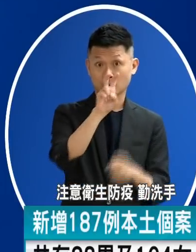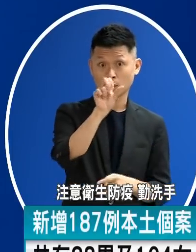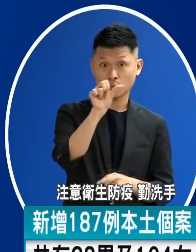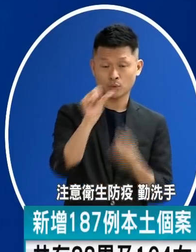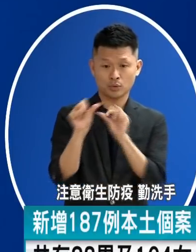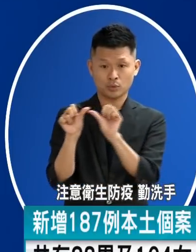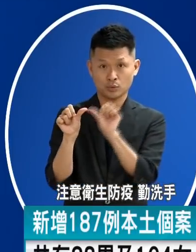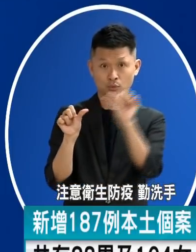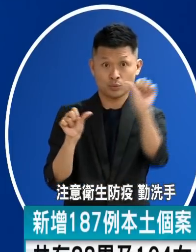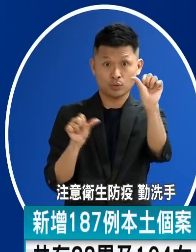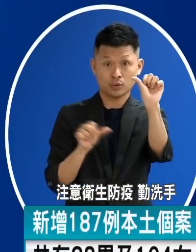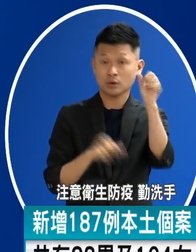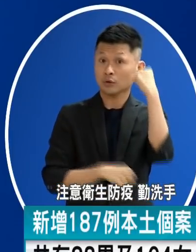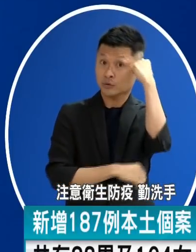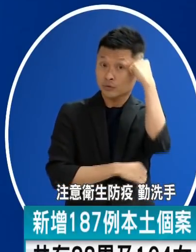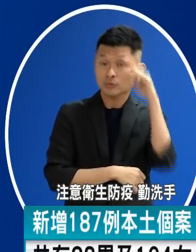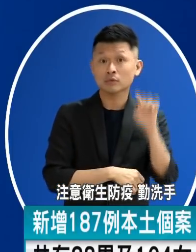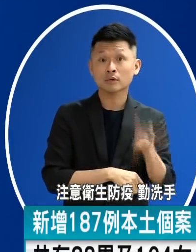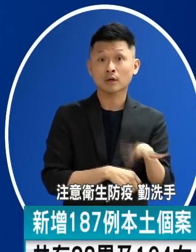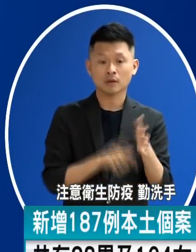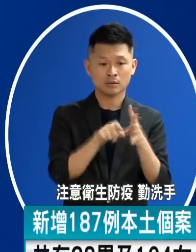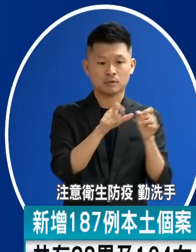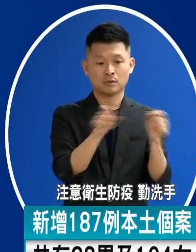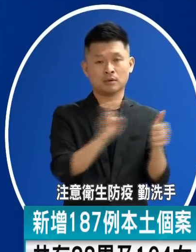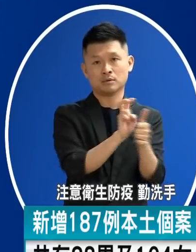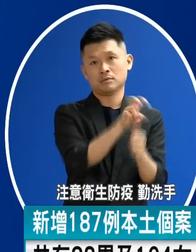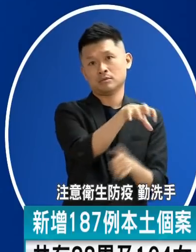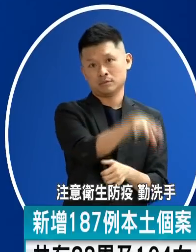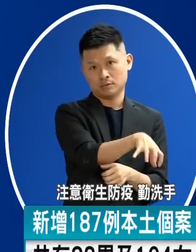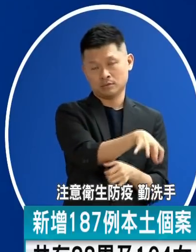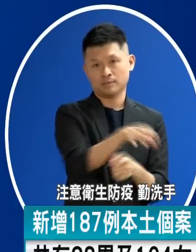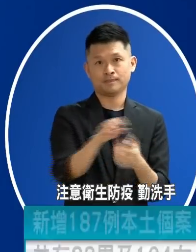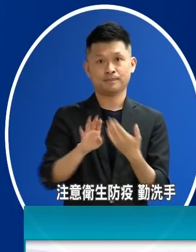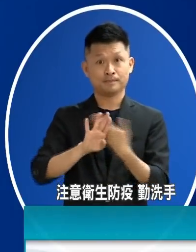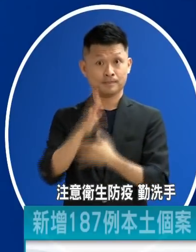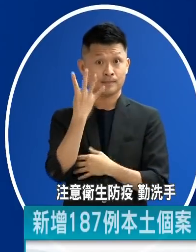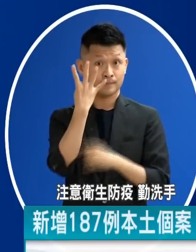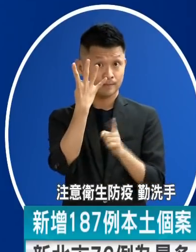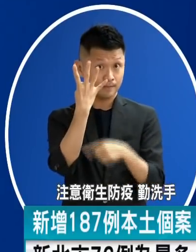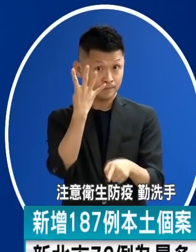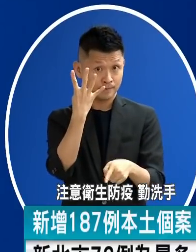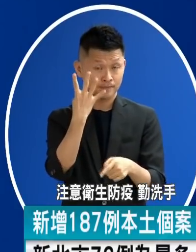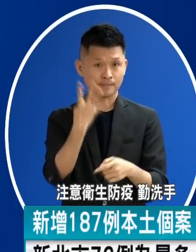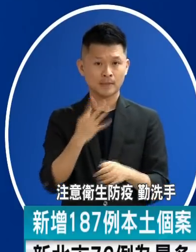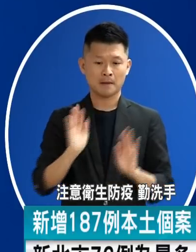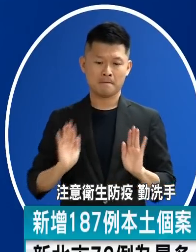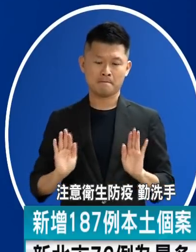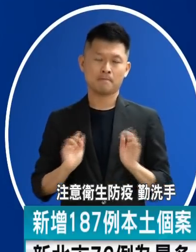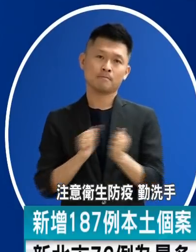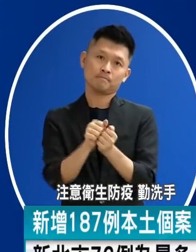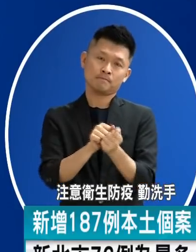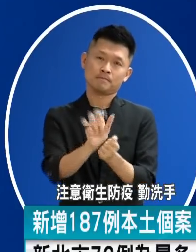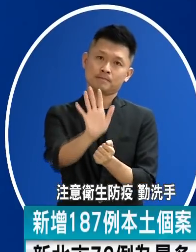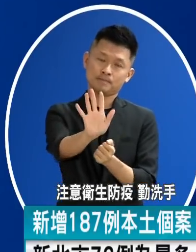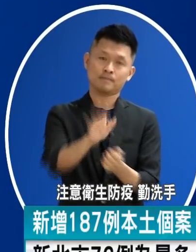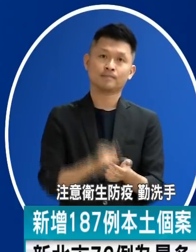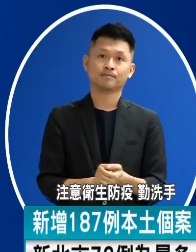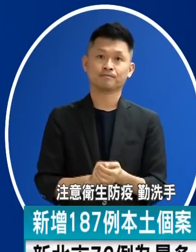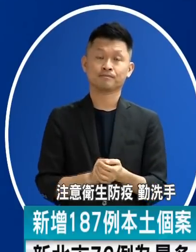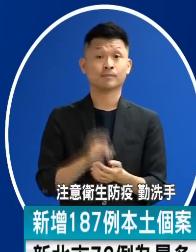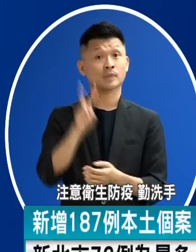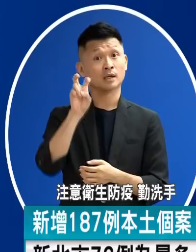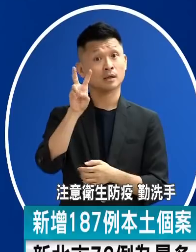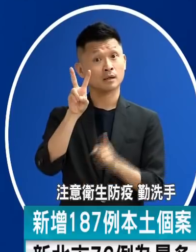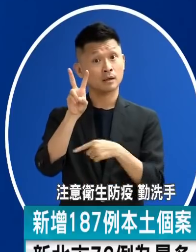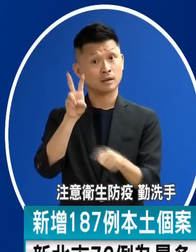里面有5位是住在强调机构里面，那另外有4位是这个有洗肾啊，那